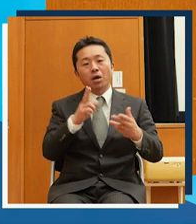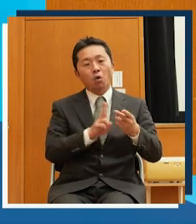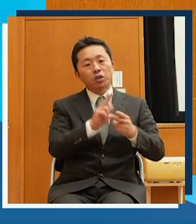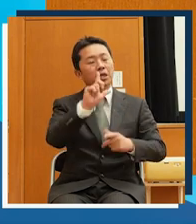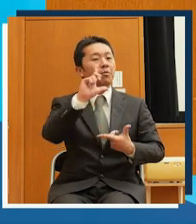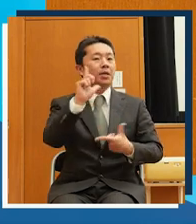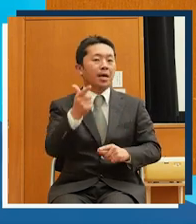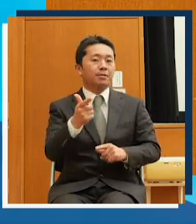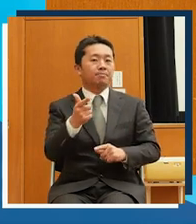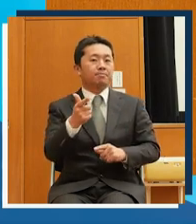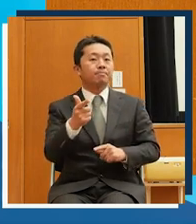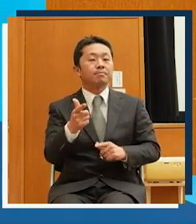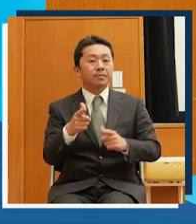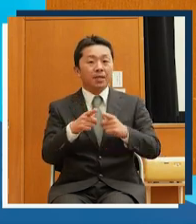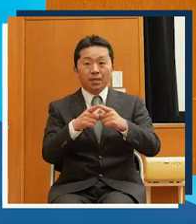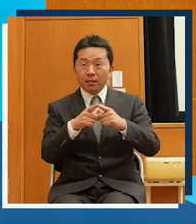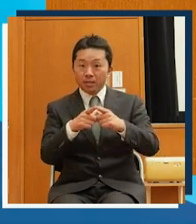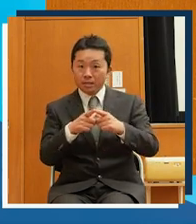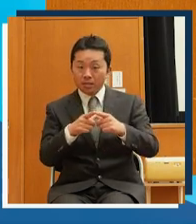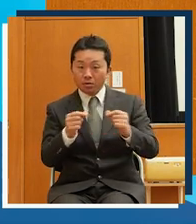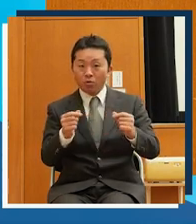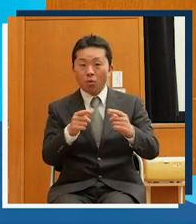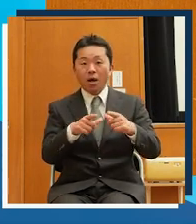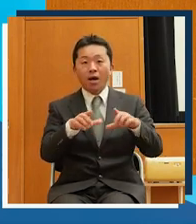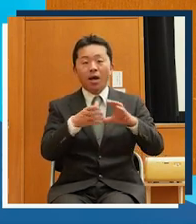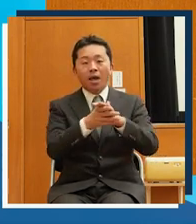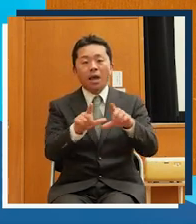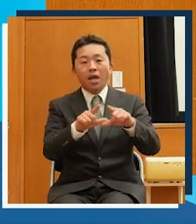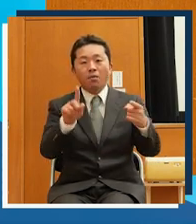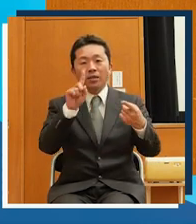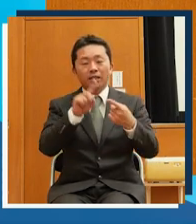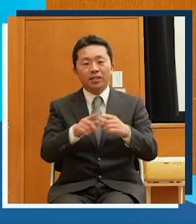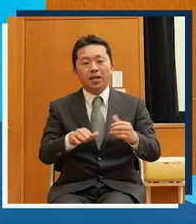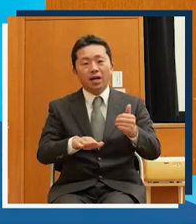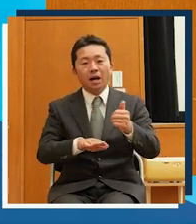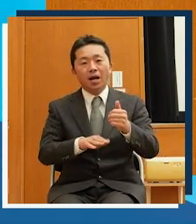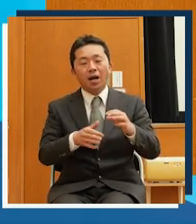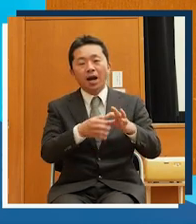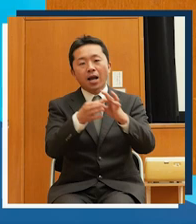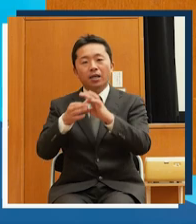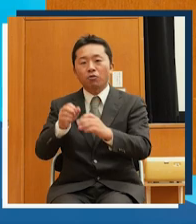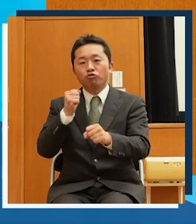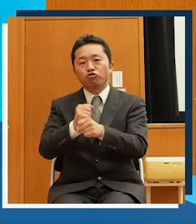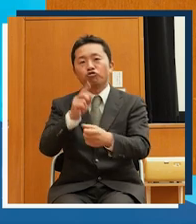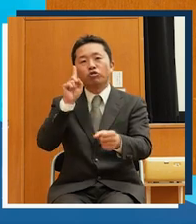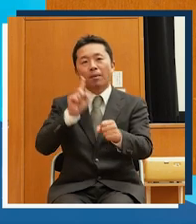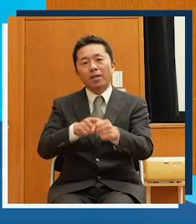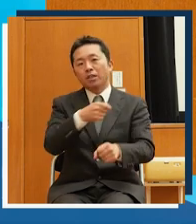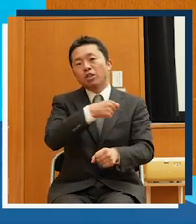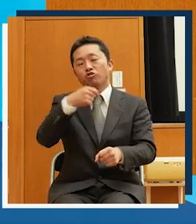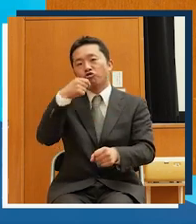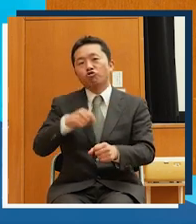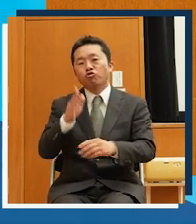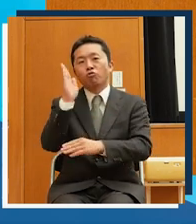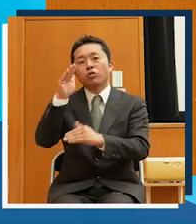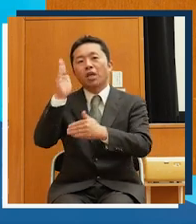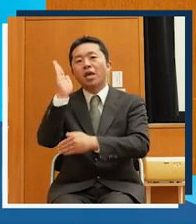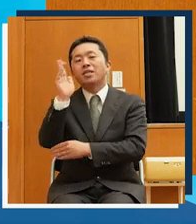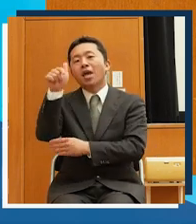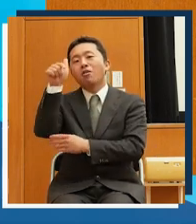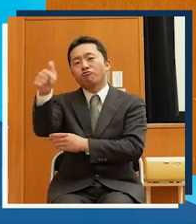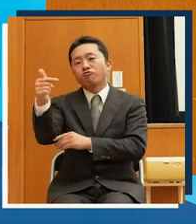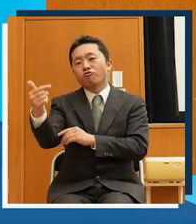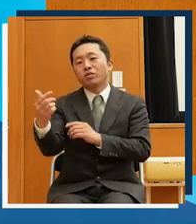政府が我々は平和的な関係を構築するんですよということを中国政府にもしっかり伝えてその対話の環境を